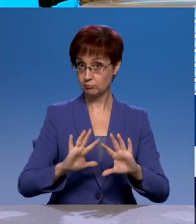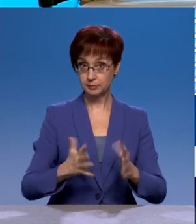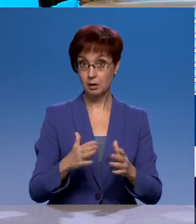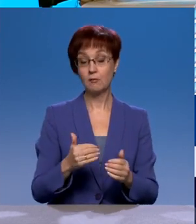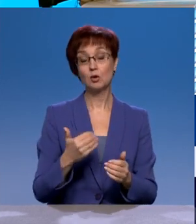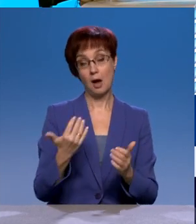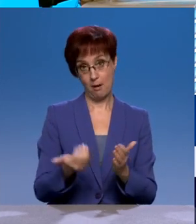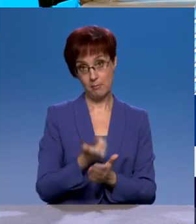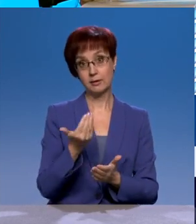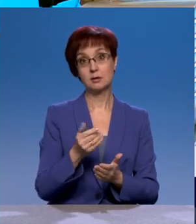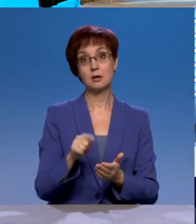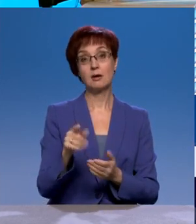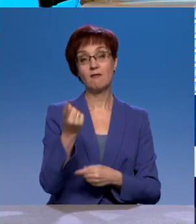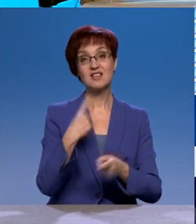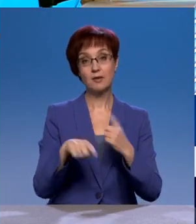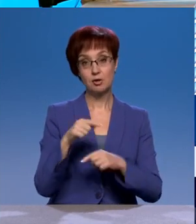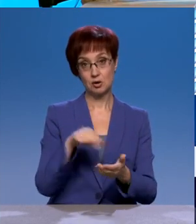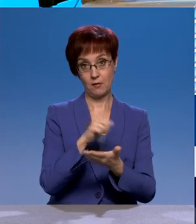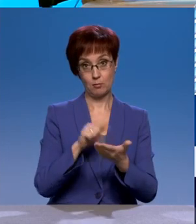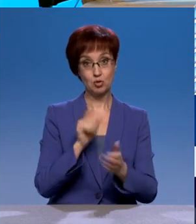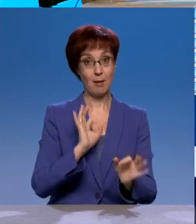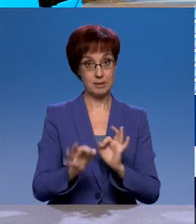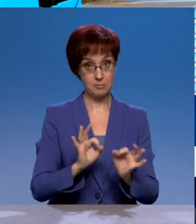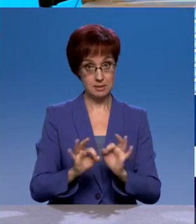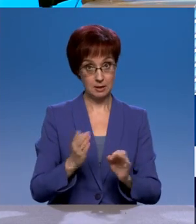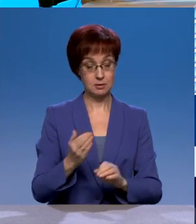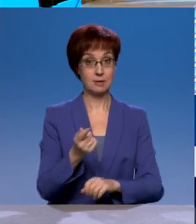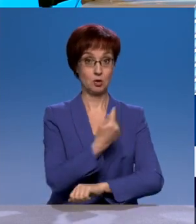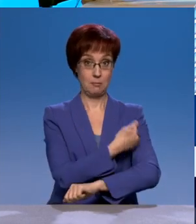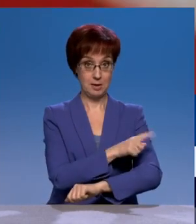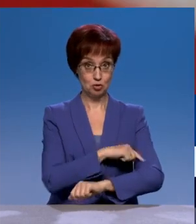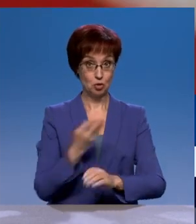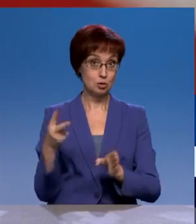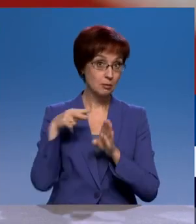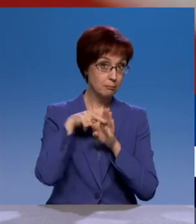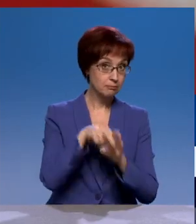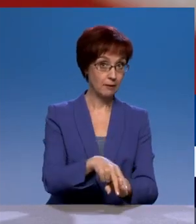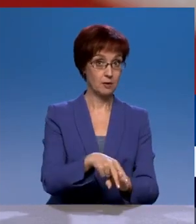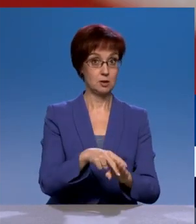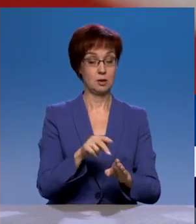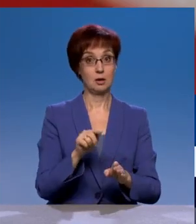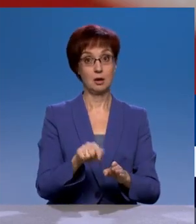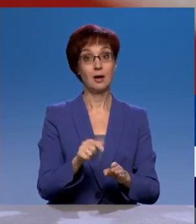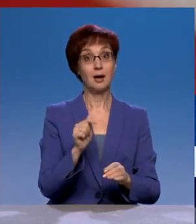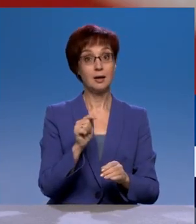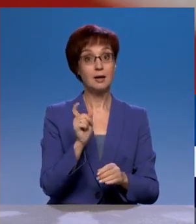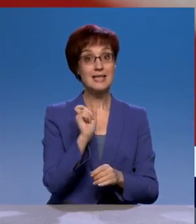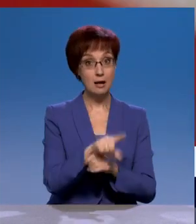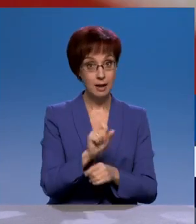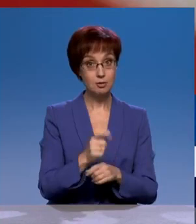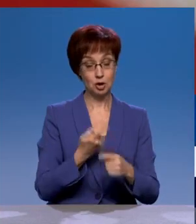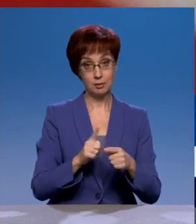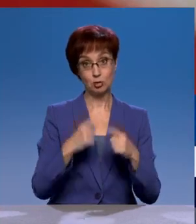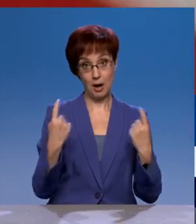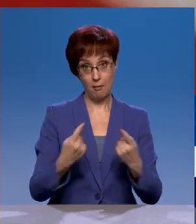вопросу оптимизации. Ведь на медсестер повесили нагрузку, особенно в больницах, которые обычно выполняет младший медицинский персонал. А младший